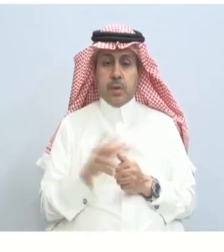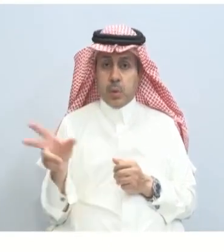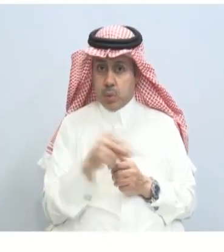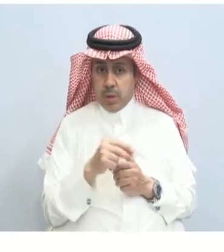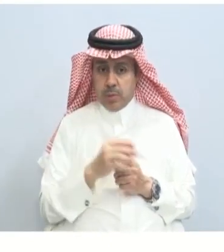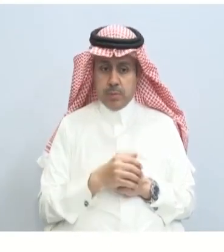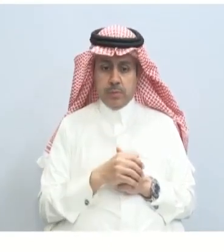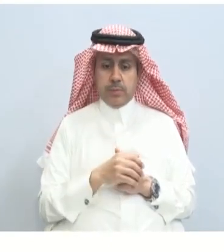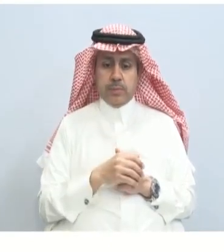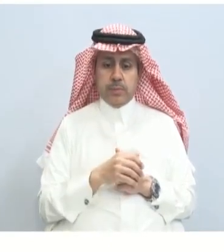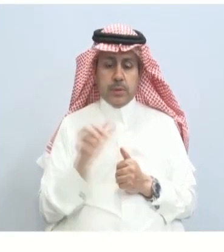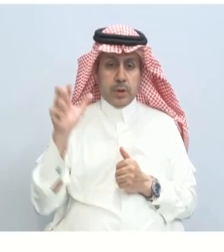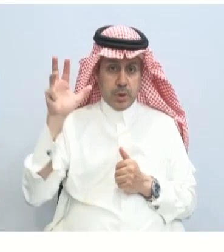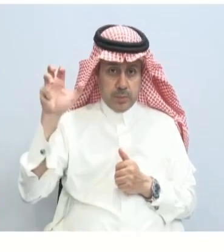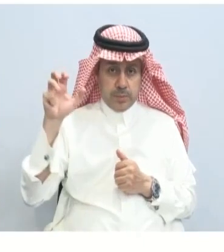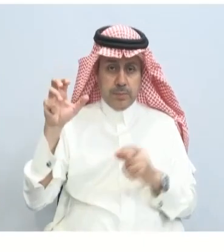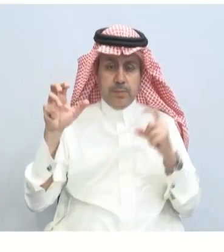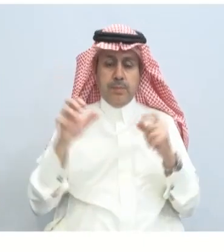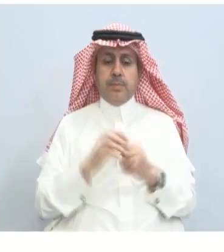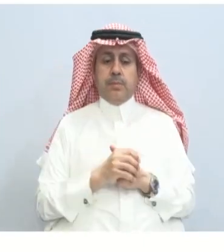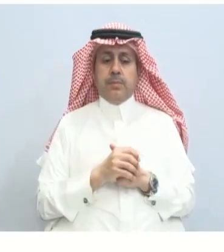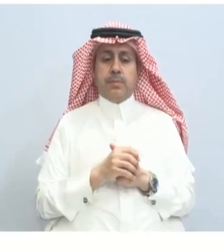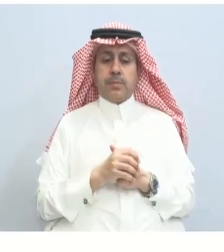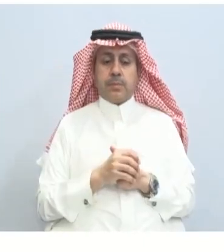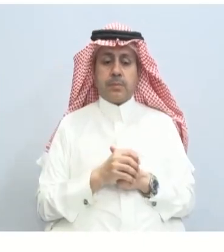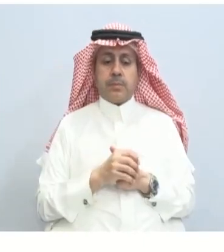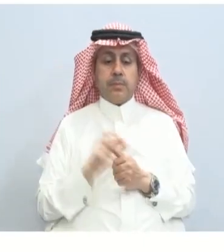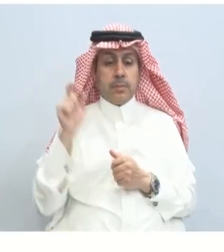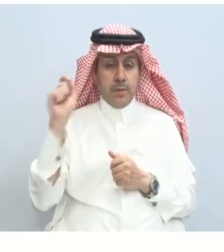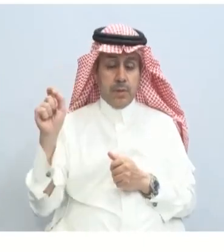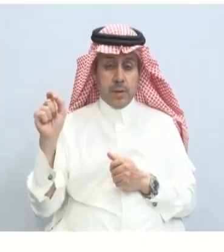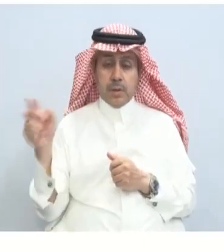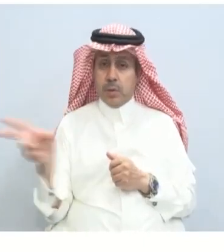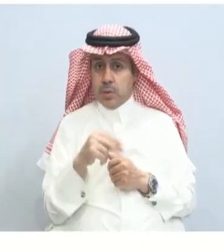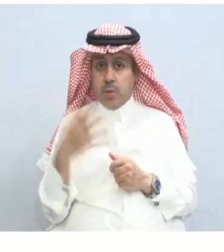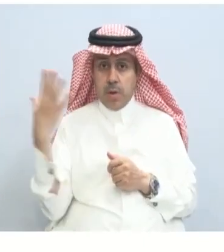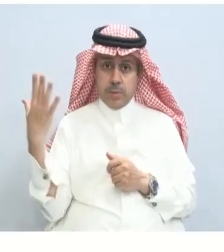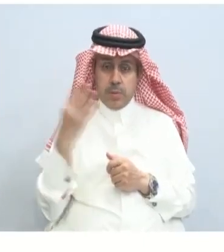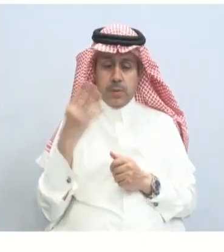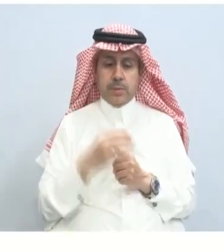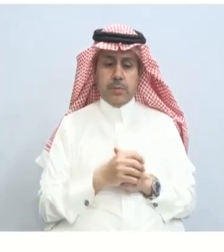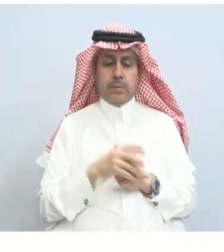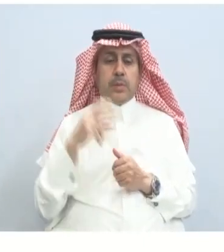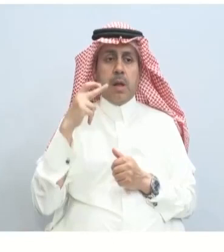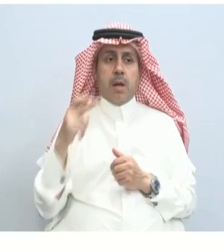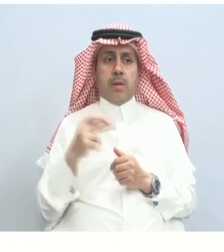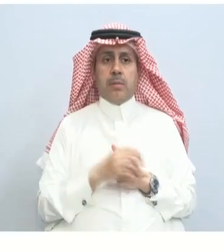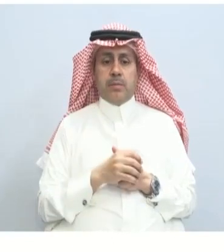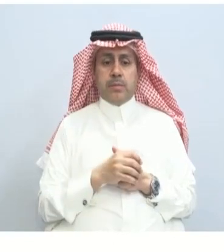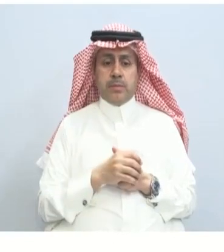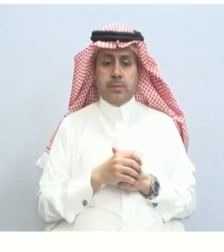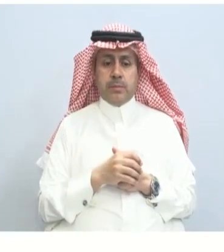تساوي 90 درجه وبالتالي الثيتا تساوي 45 درجه فهذا يعتبر حل هذا